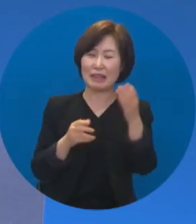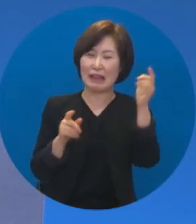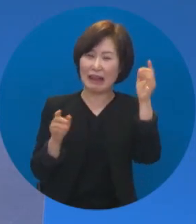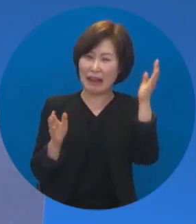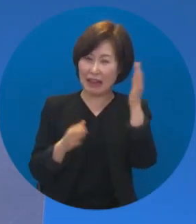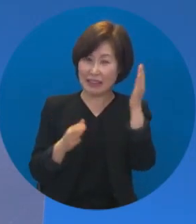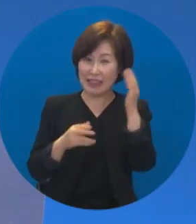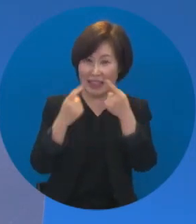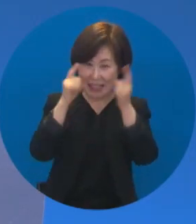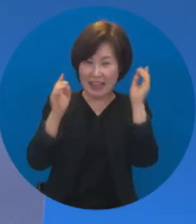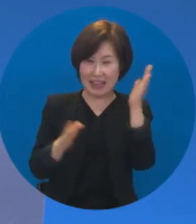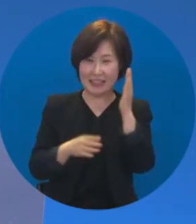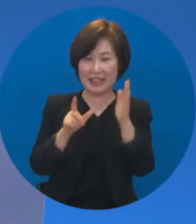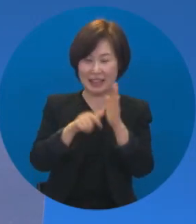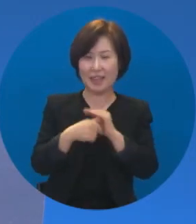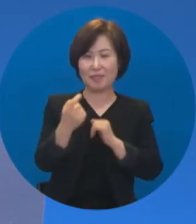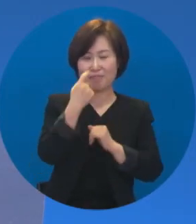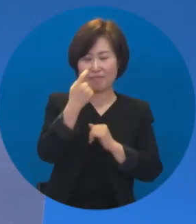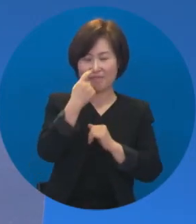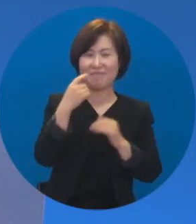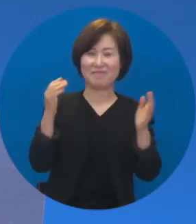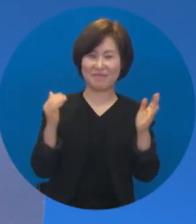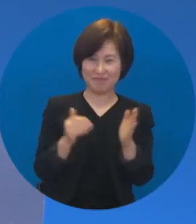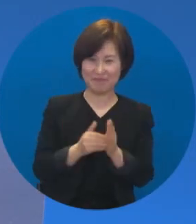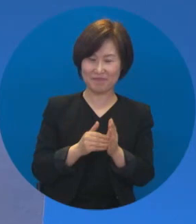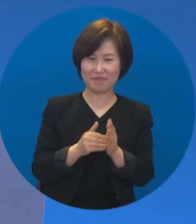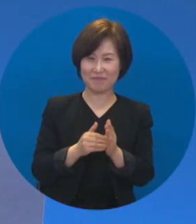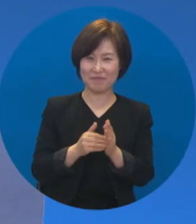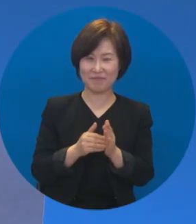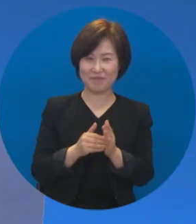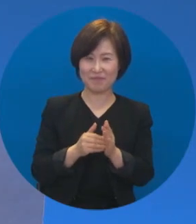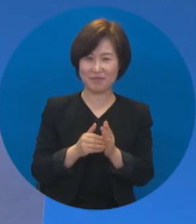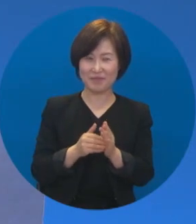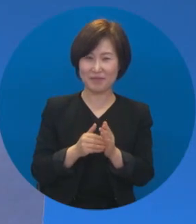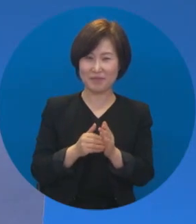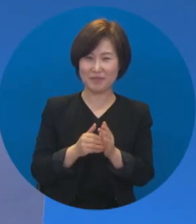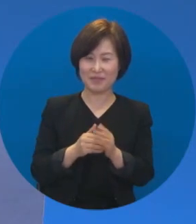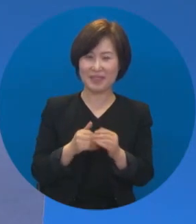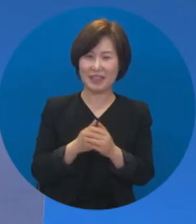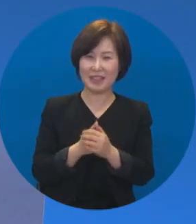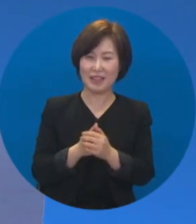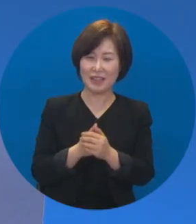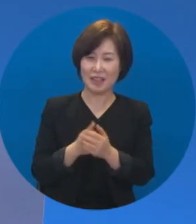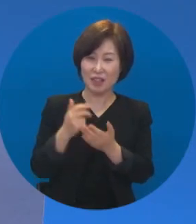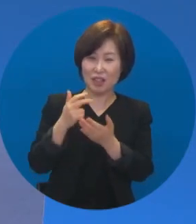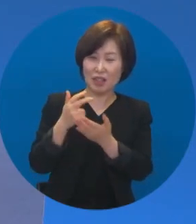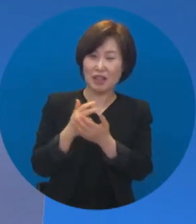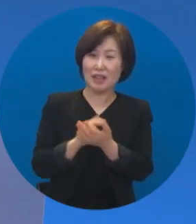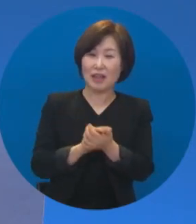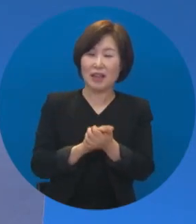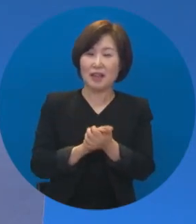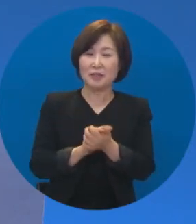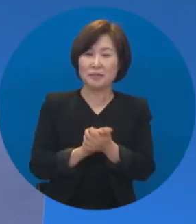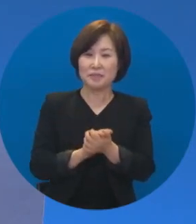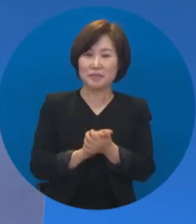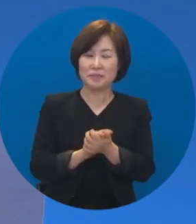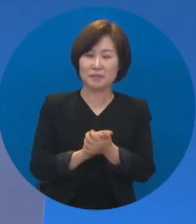배웠습니다. 이 방송을 어디선가 보고 있을 저희 아버지도 주님이 그렇게 사랑하시는 아들인 줄